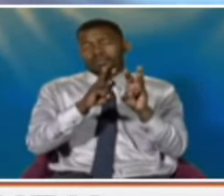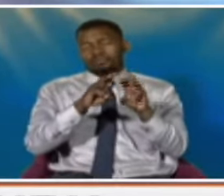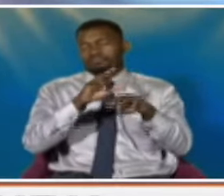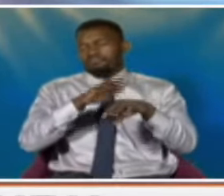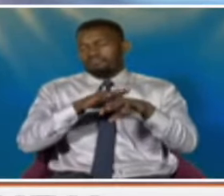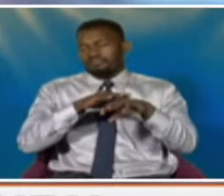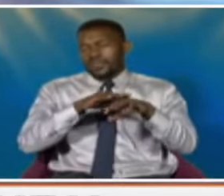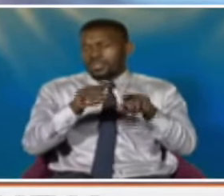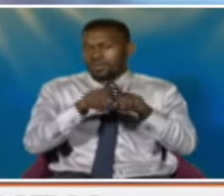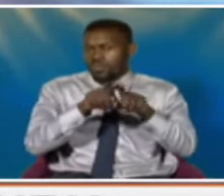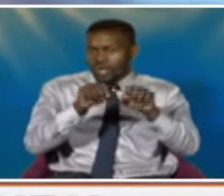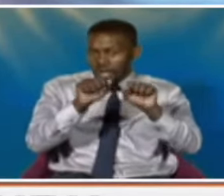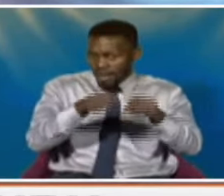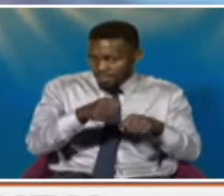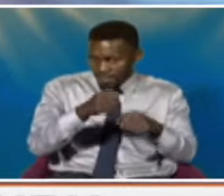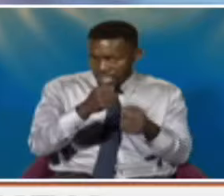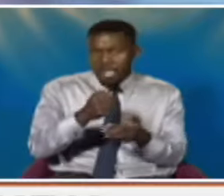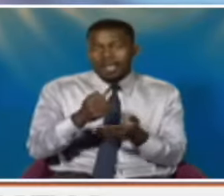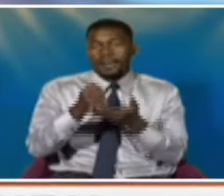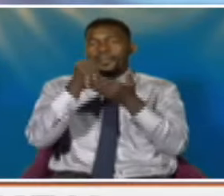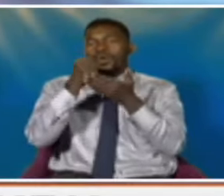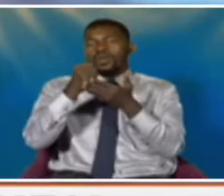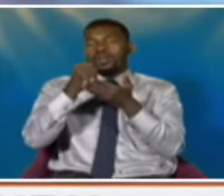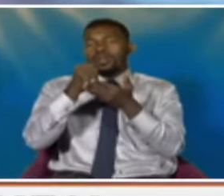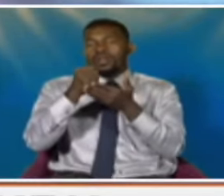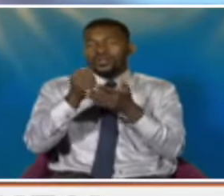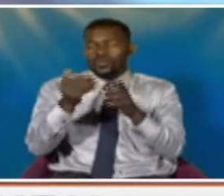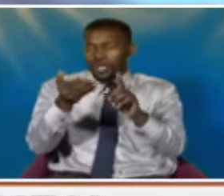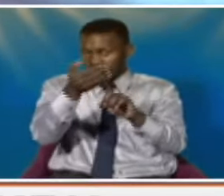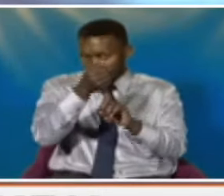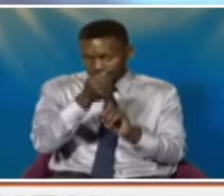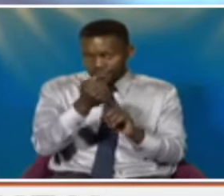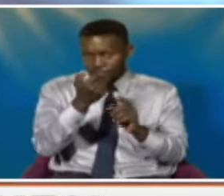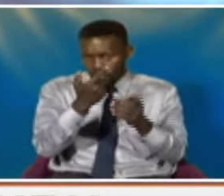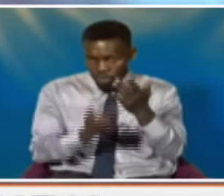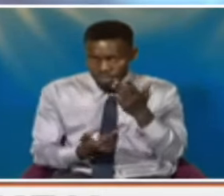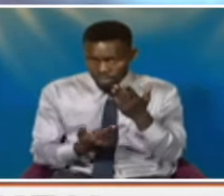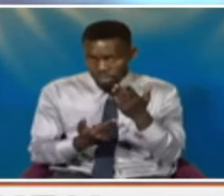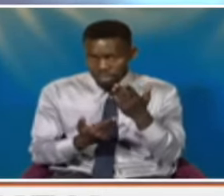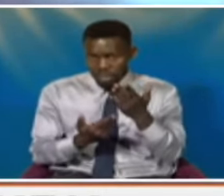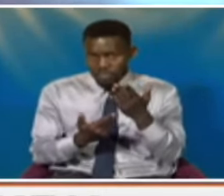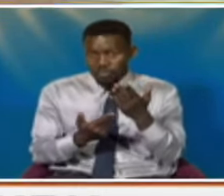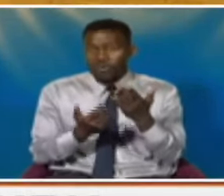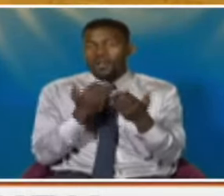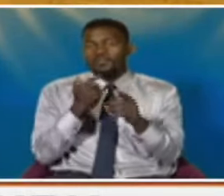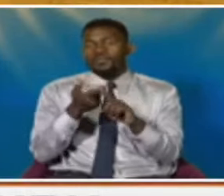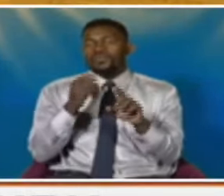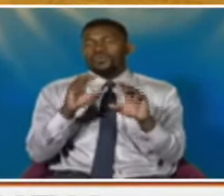what we have decided to support our community.